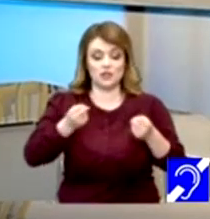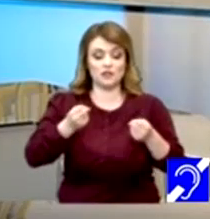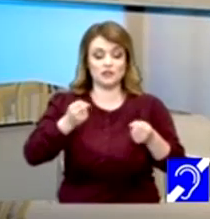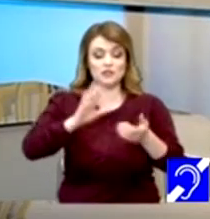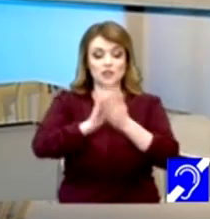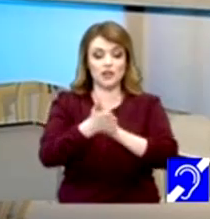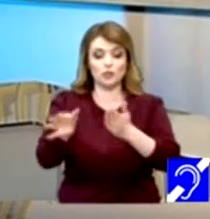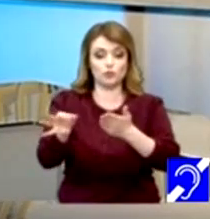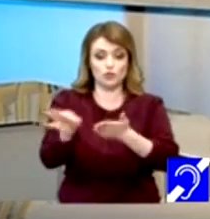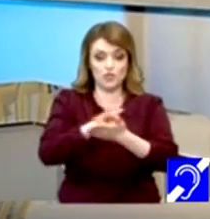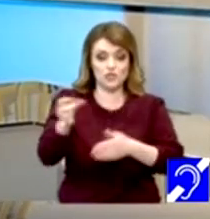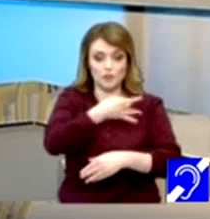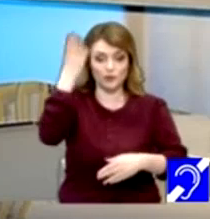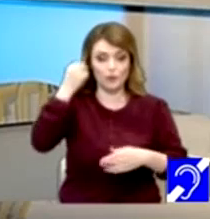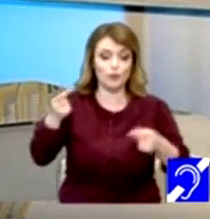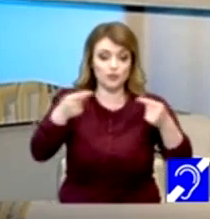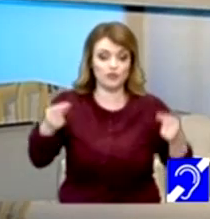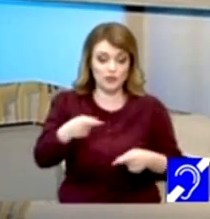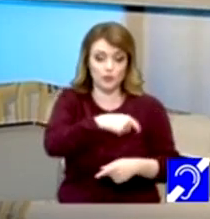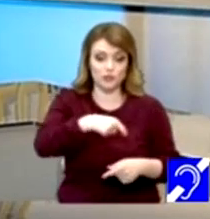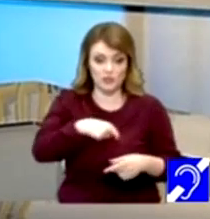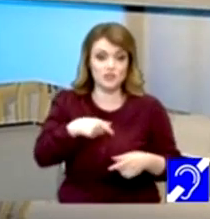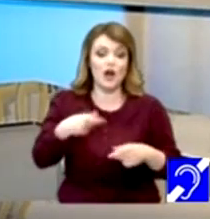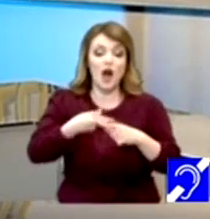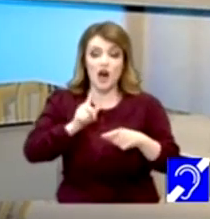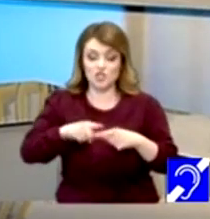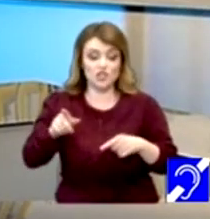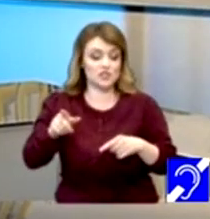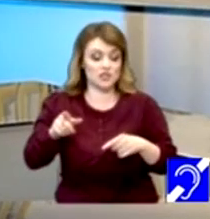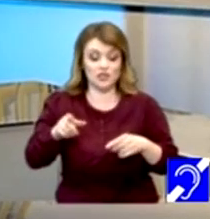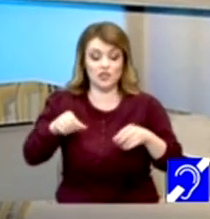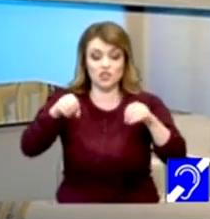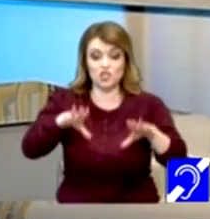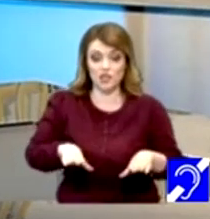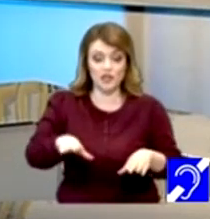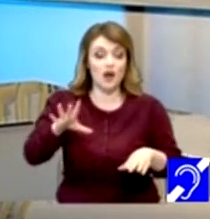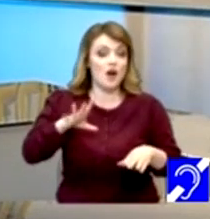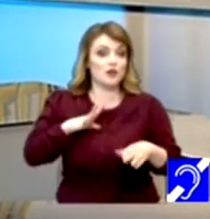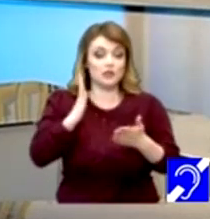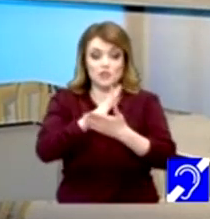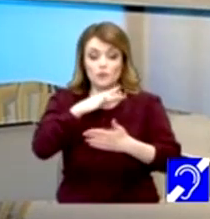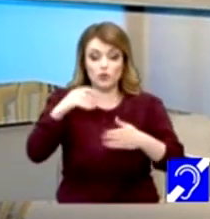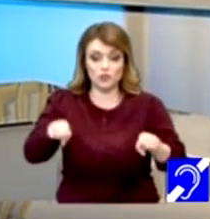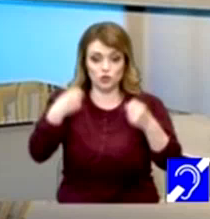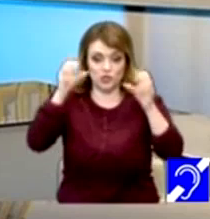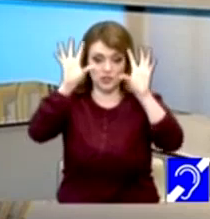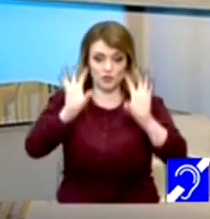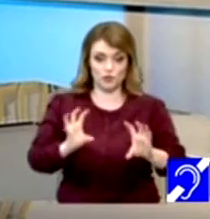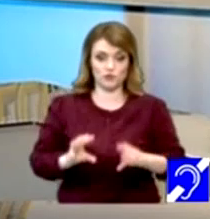Moldova. Potrivit deputaților PAS, Parlamentul a adoptat hotărârea cu încălcări mai multor prevederi constituționale.